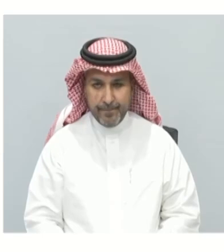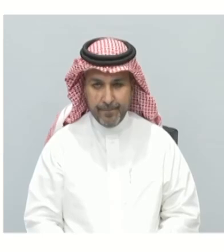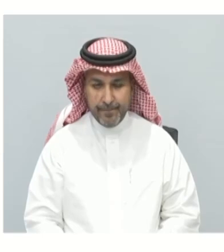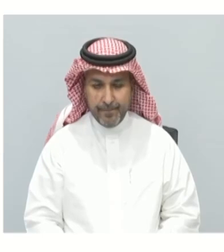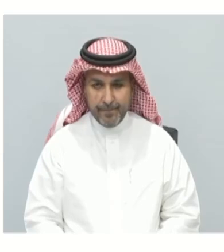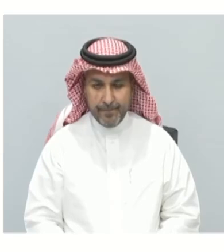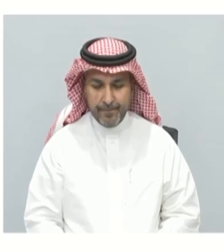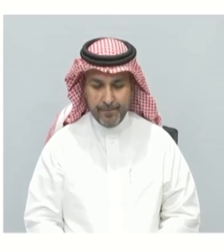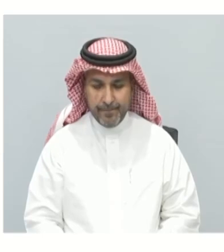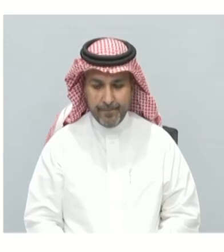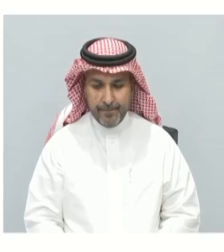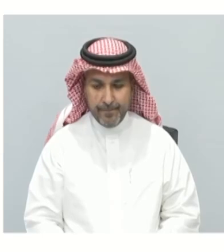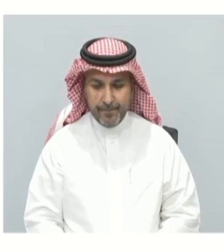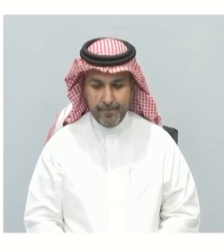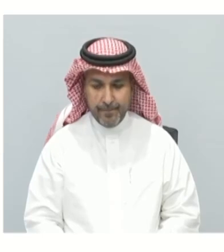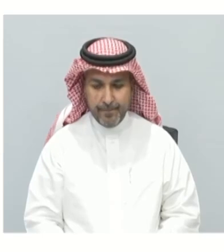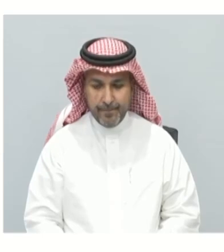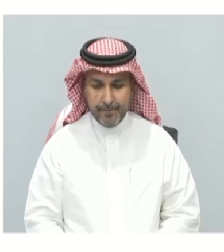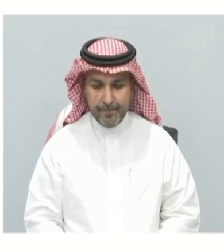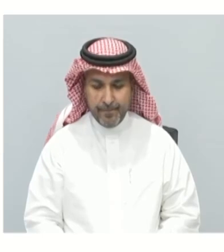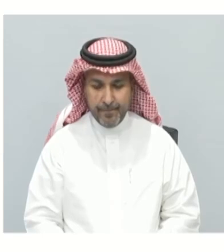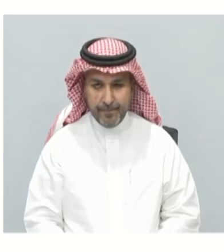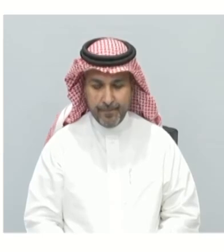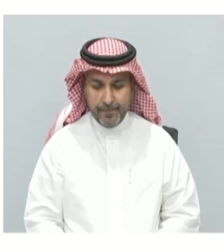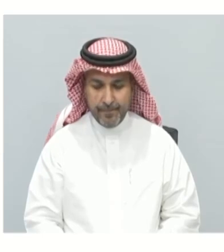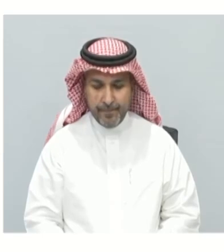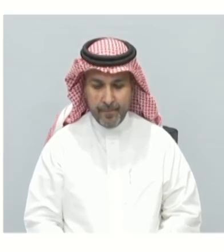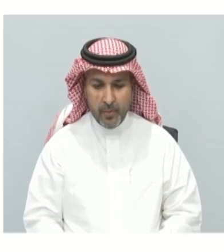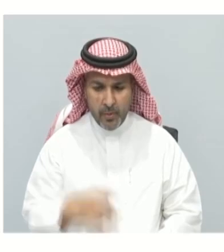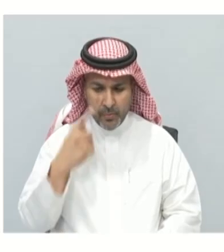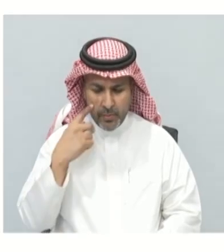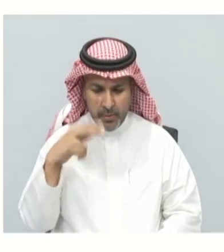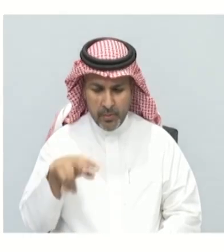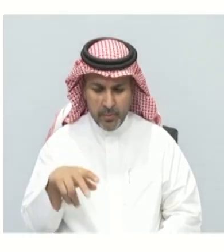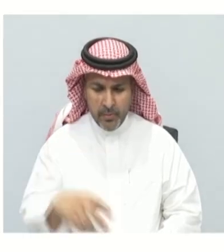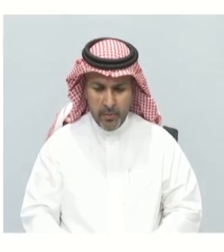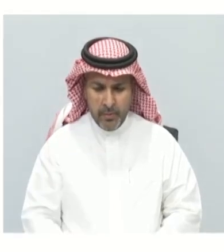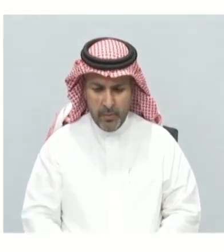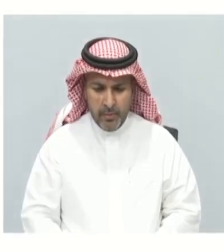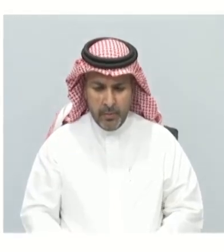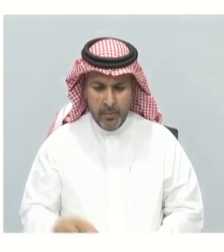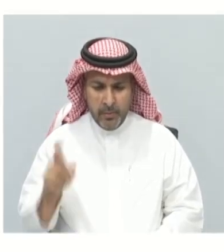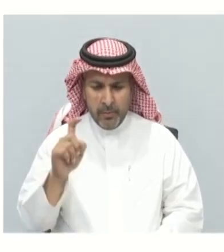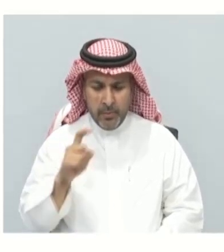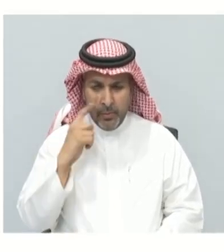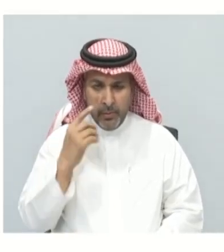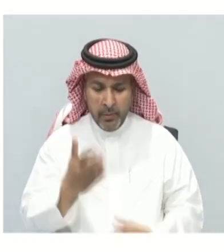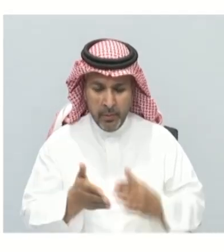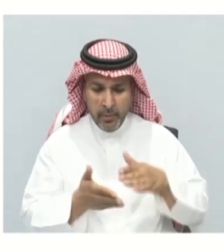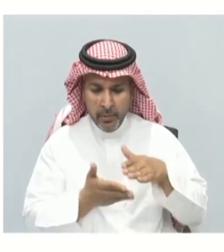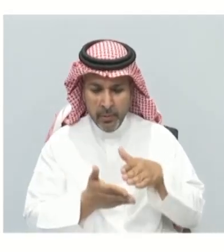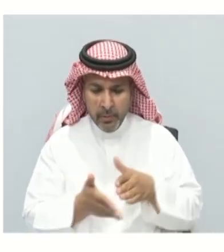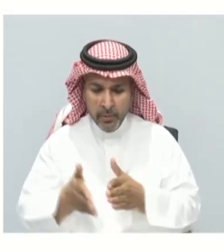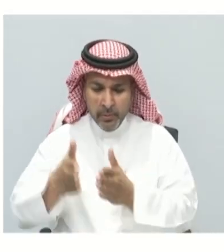تجربه يعني جدا جميله يسهل عليك ك اجرائها في المنزل دعني اجيب عن سؤال التفكير الناقد والتحليل ماذا يقول في سؤال